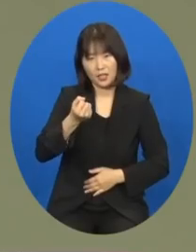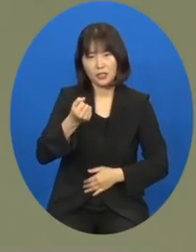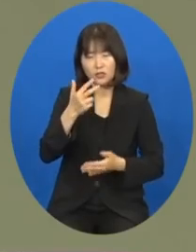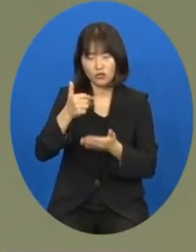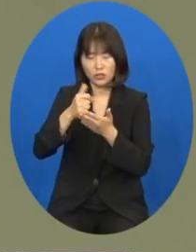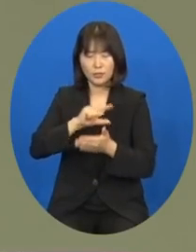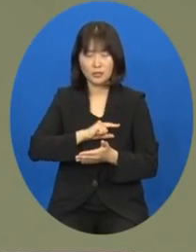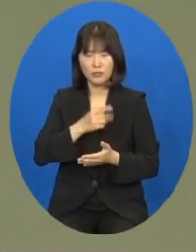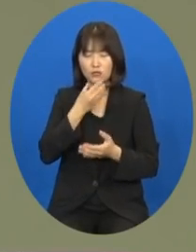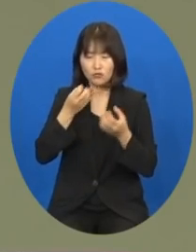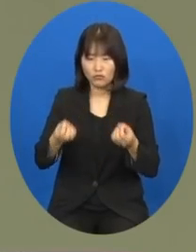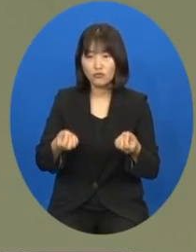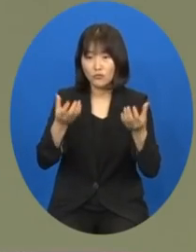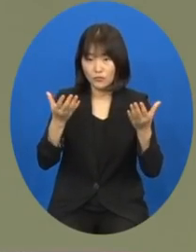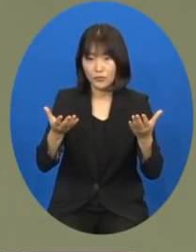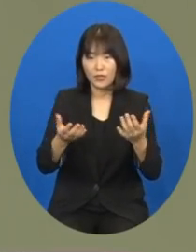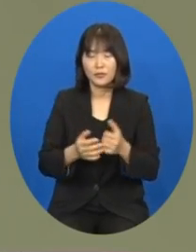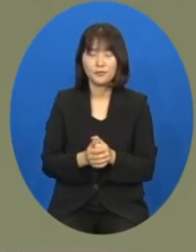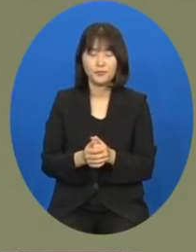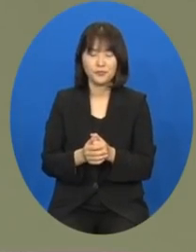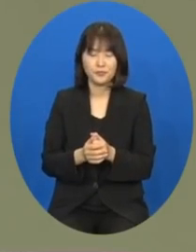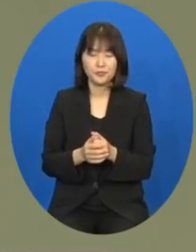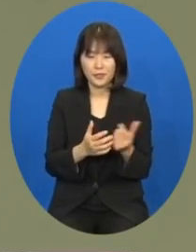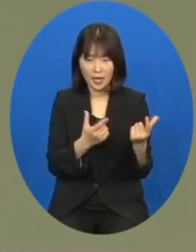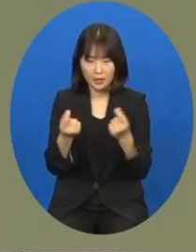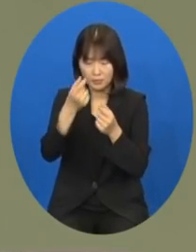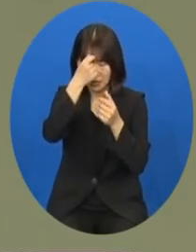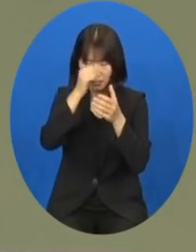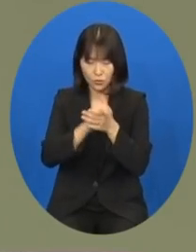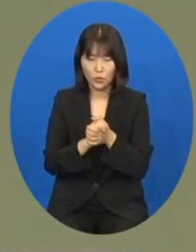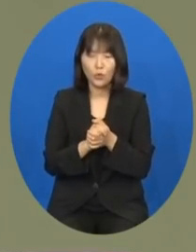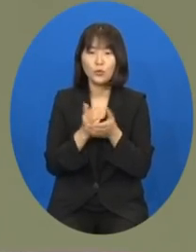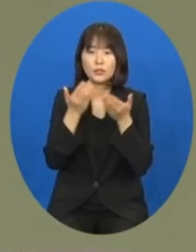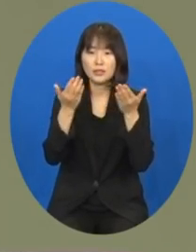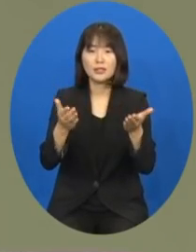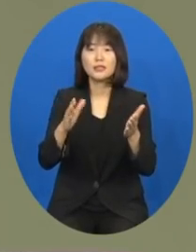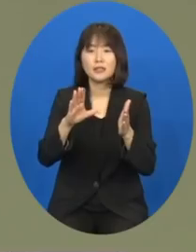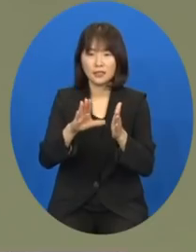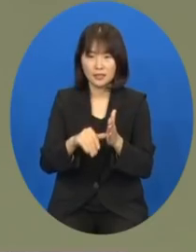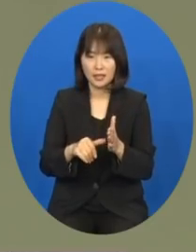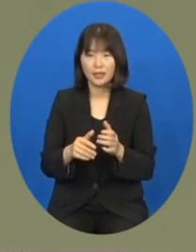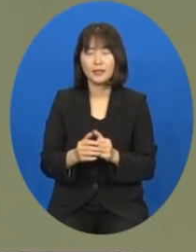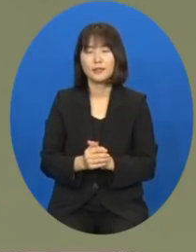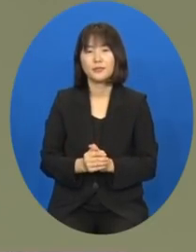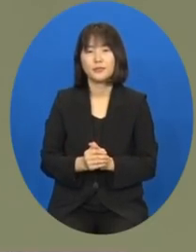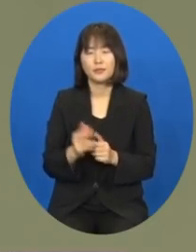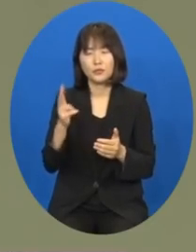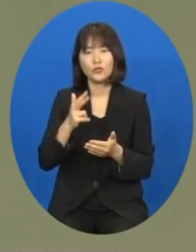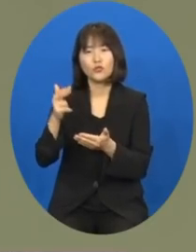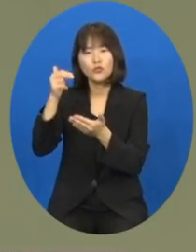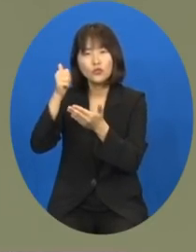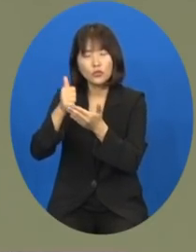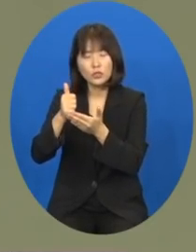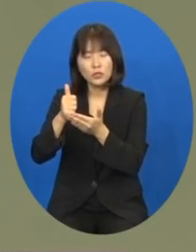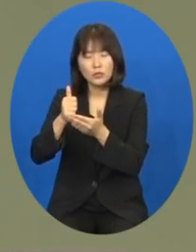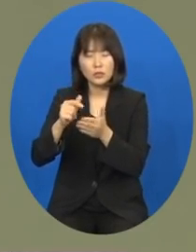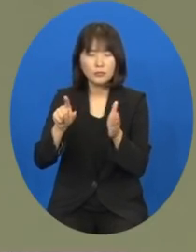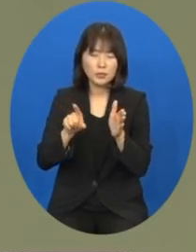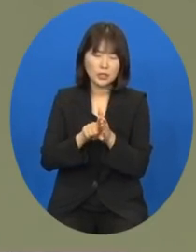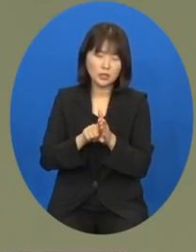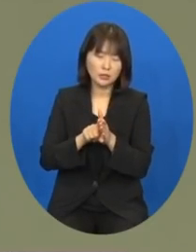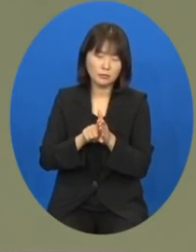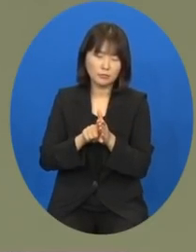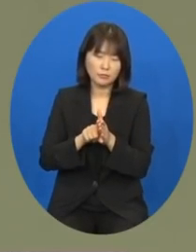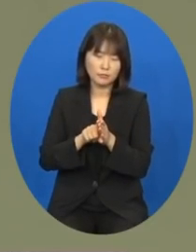2시간 기도할 때에 기도할 때에 아 주님 만주 하고 싶습니다